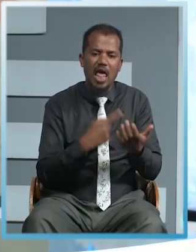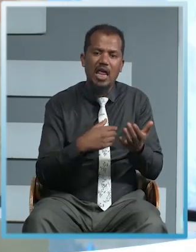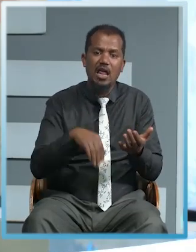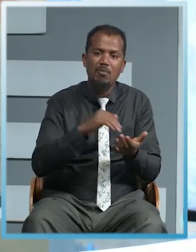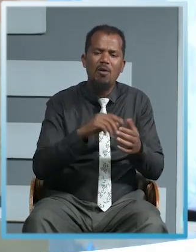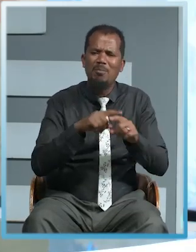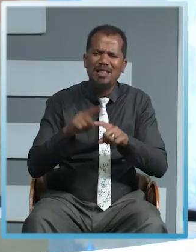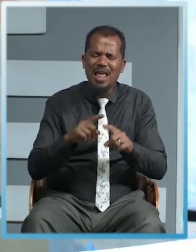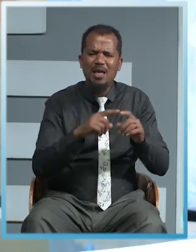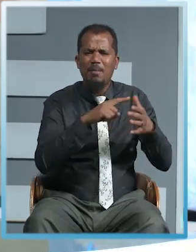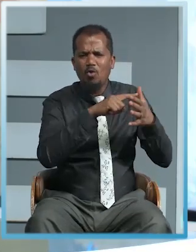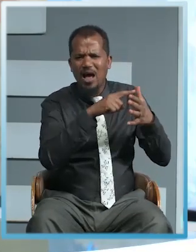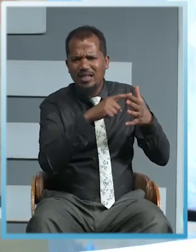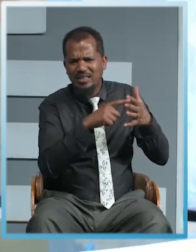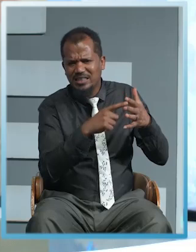ደግሞ በተለያየ በተዋረድ